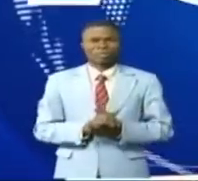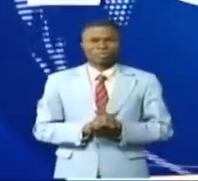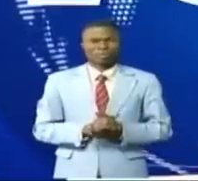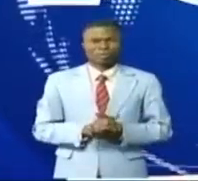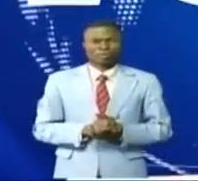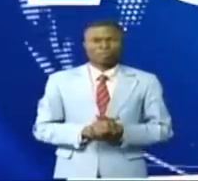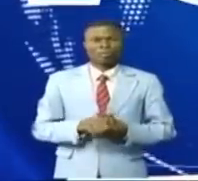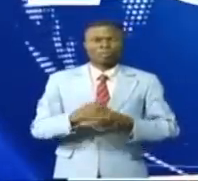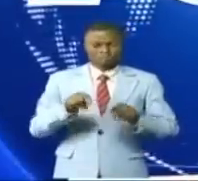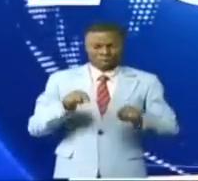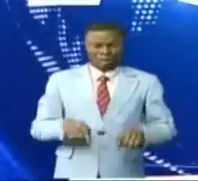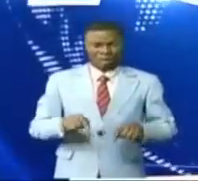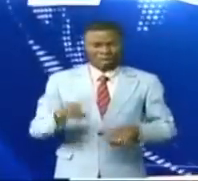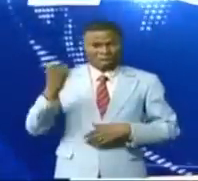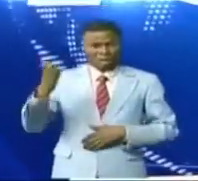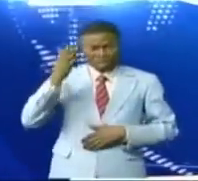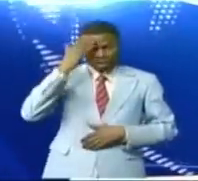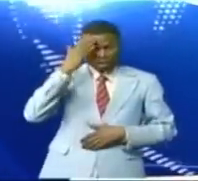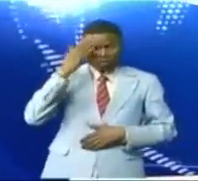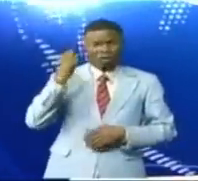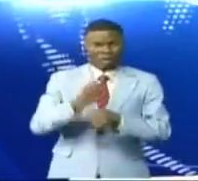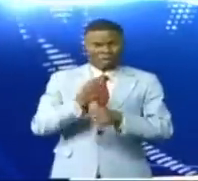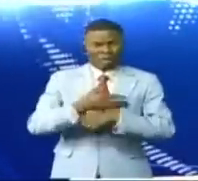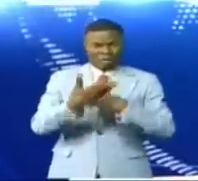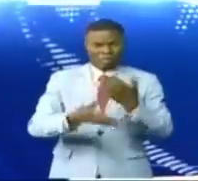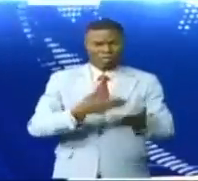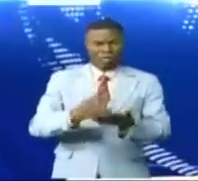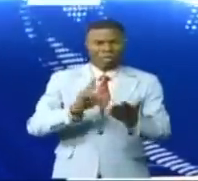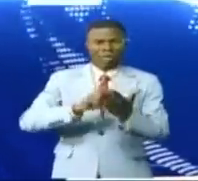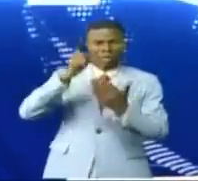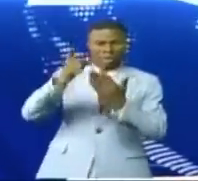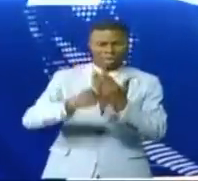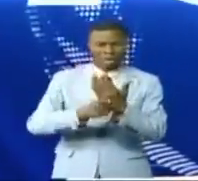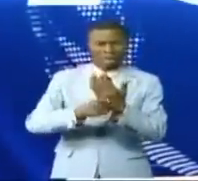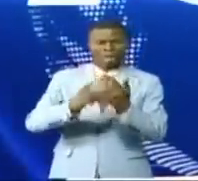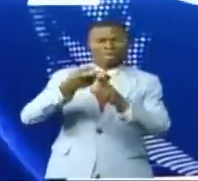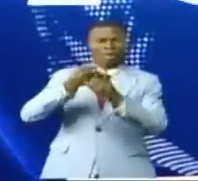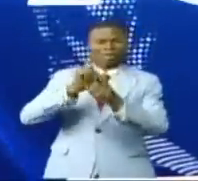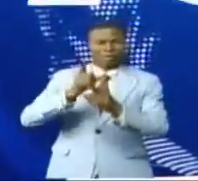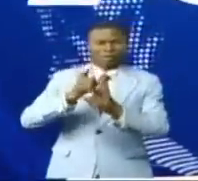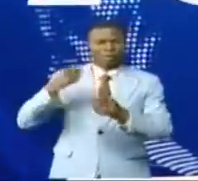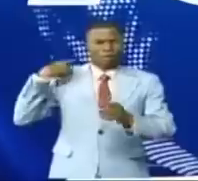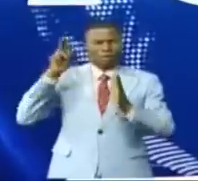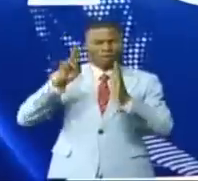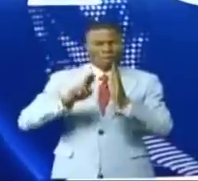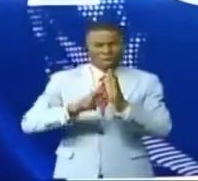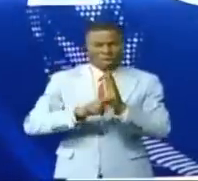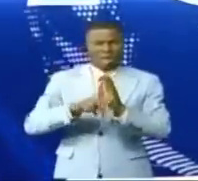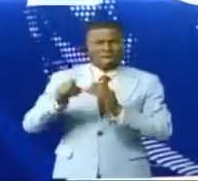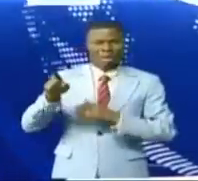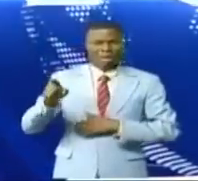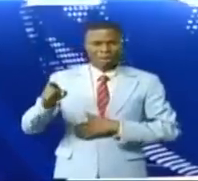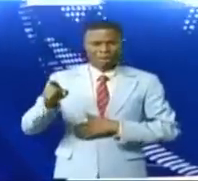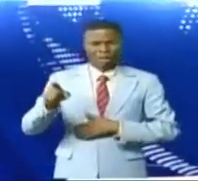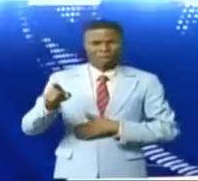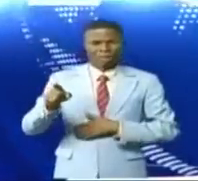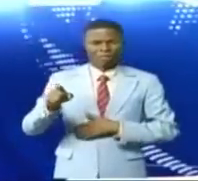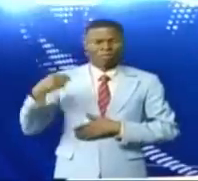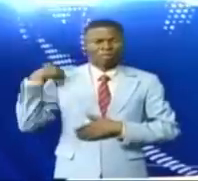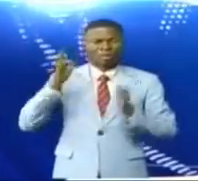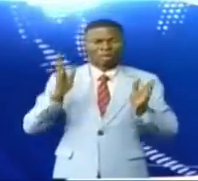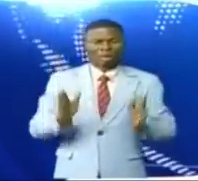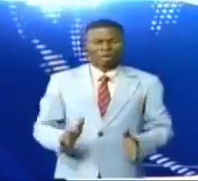Toujours sur terrain, pour s'assurer de réalisation de projets initiés, le gouverneur Idrissa Mangala était